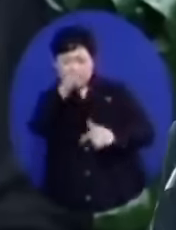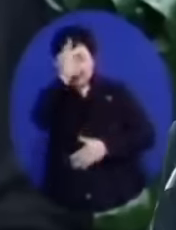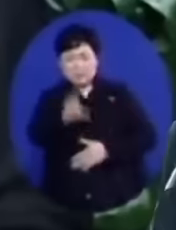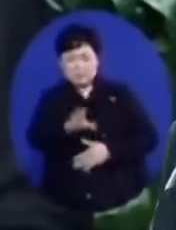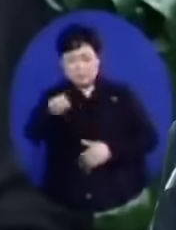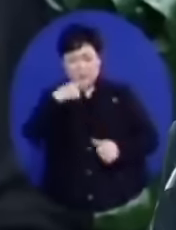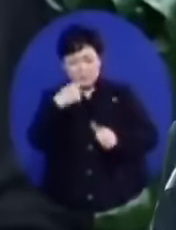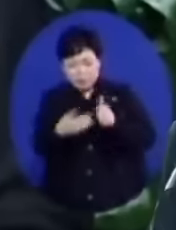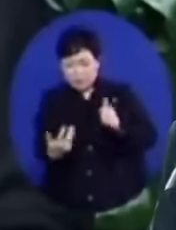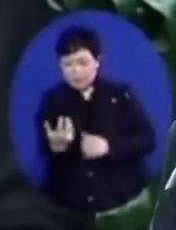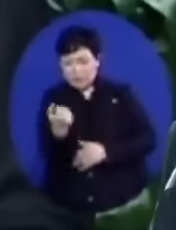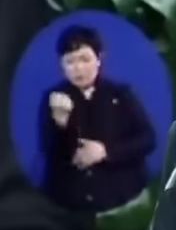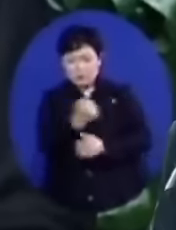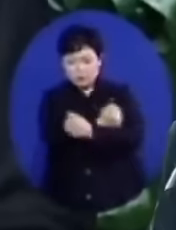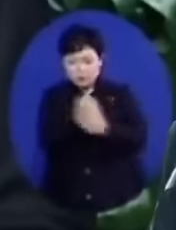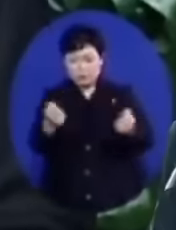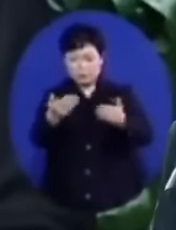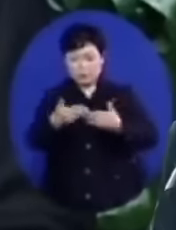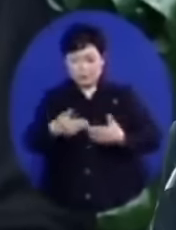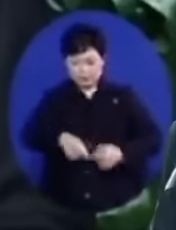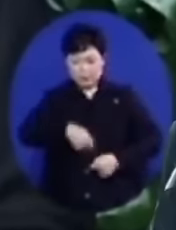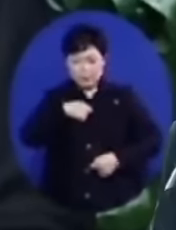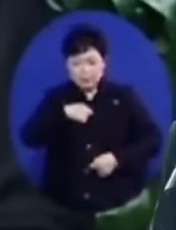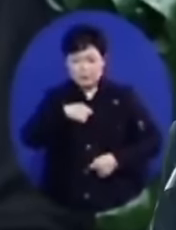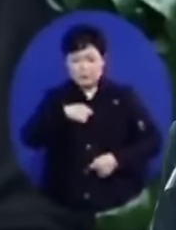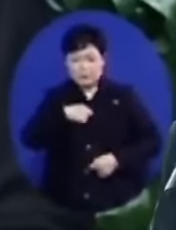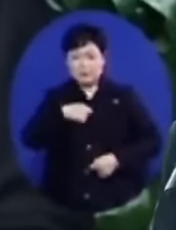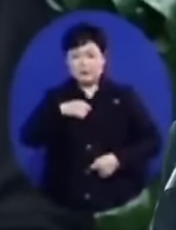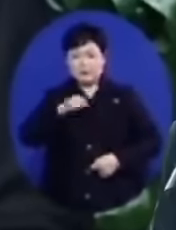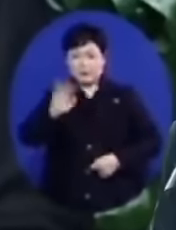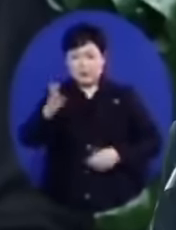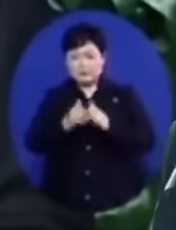보혈로 용서받고 의로움을 얻은 사람이다,